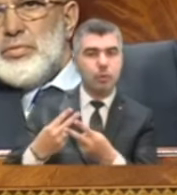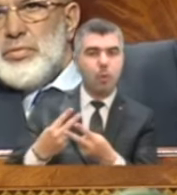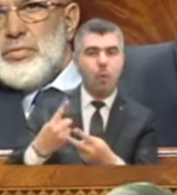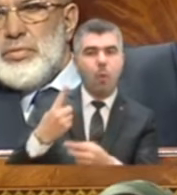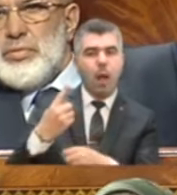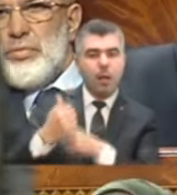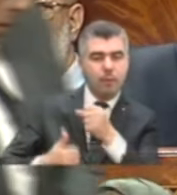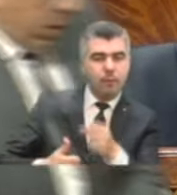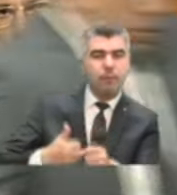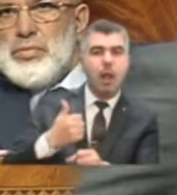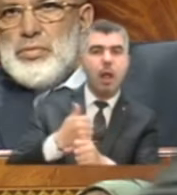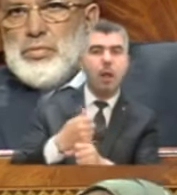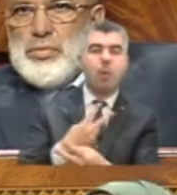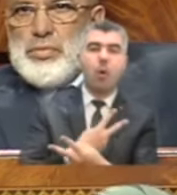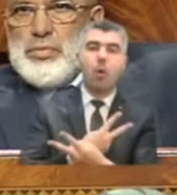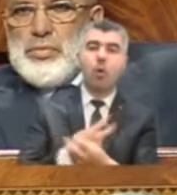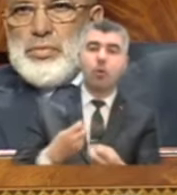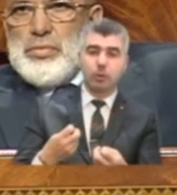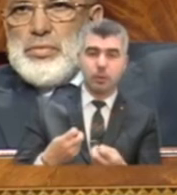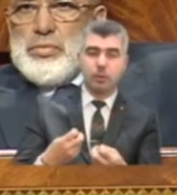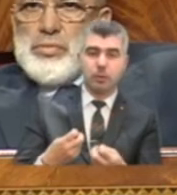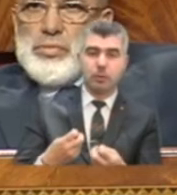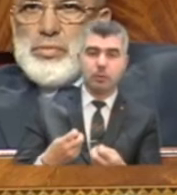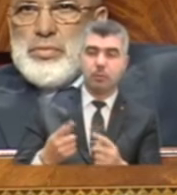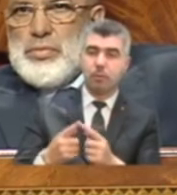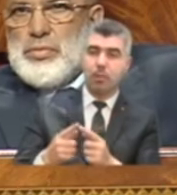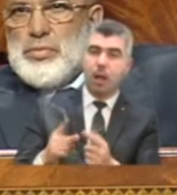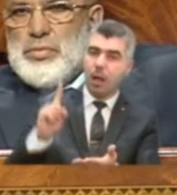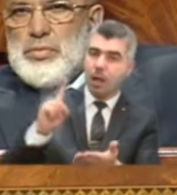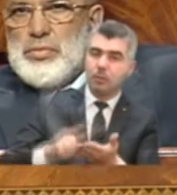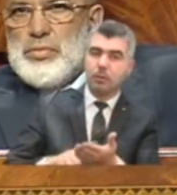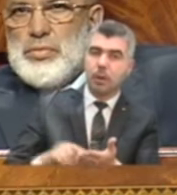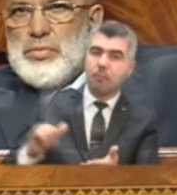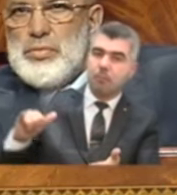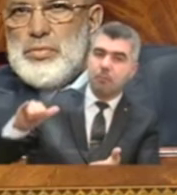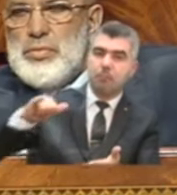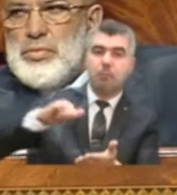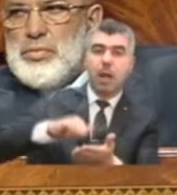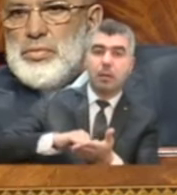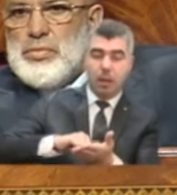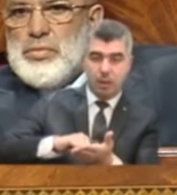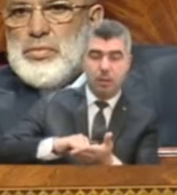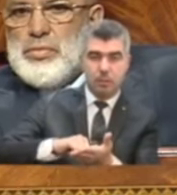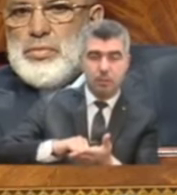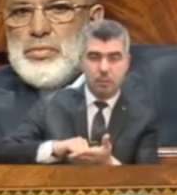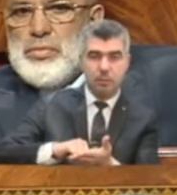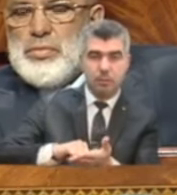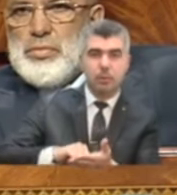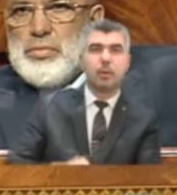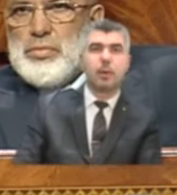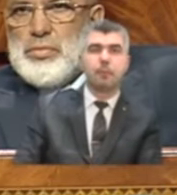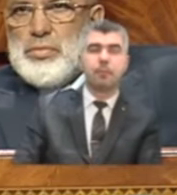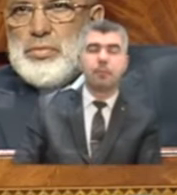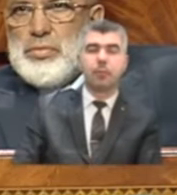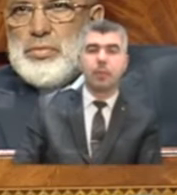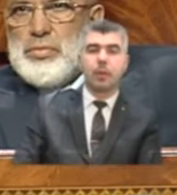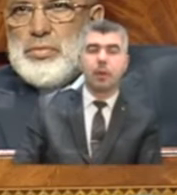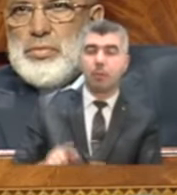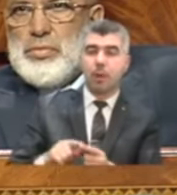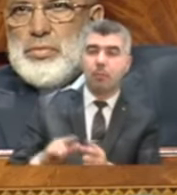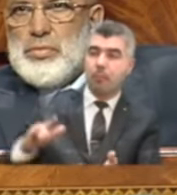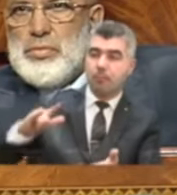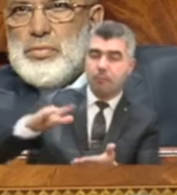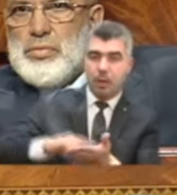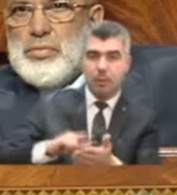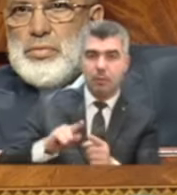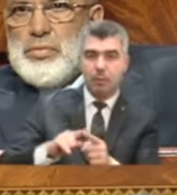مرتين في السنة. خص يكون المطار في المستوى، ويكون البنية التحتية ديالو. يعني احنا كنشكروا